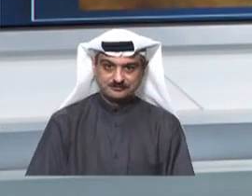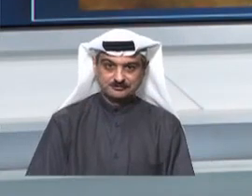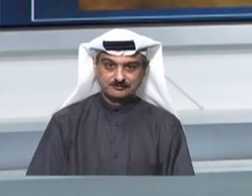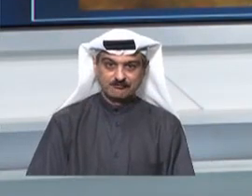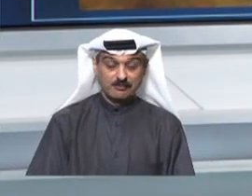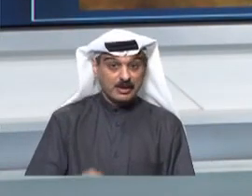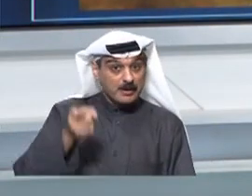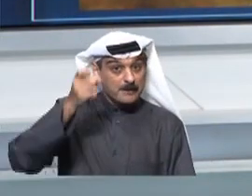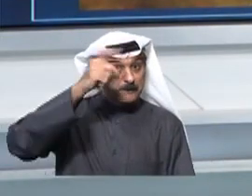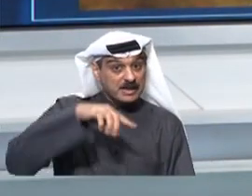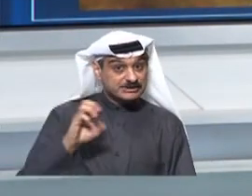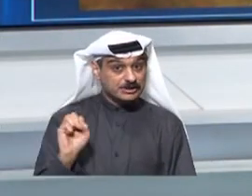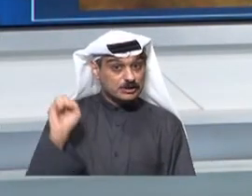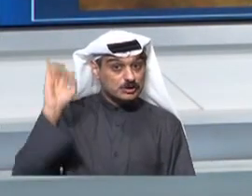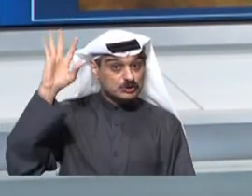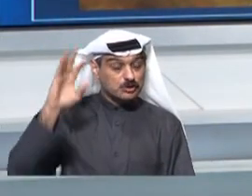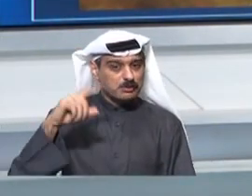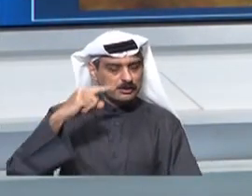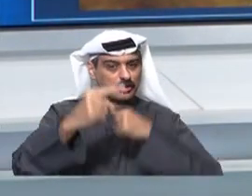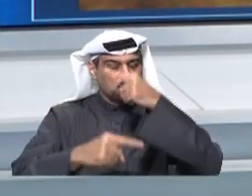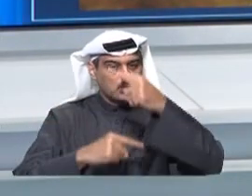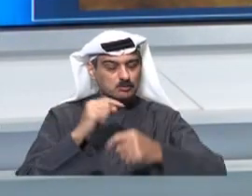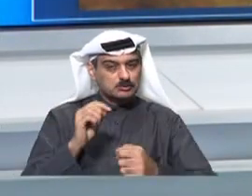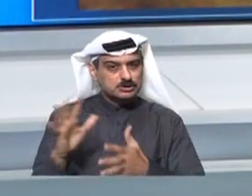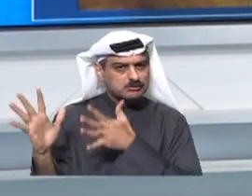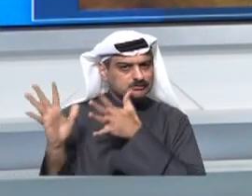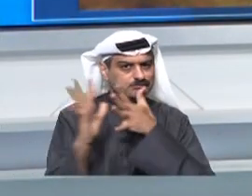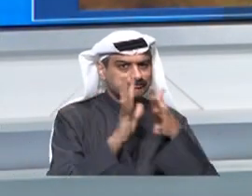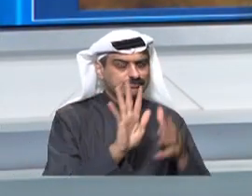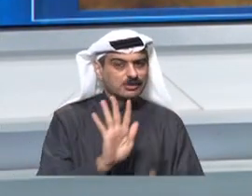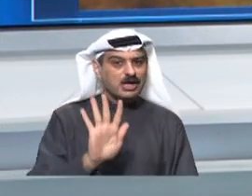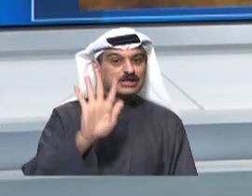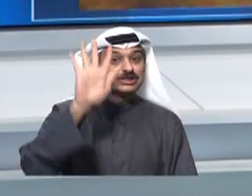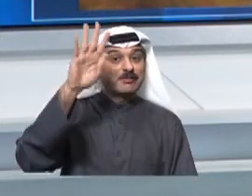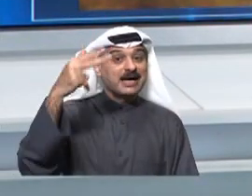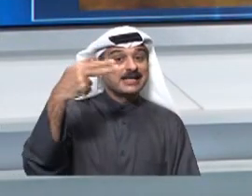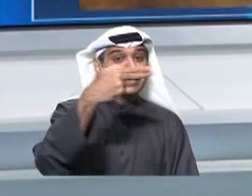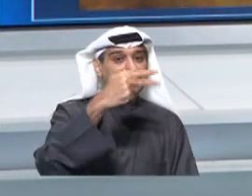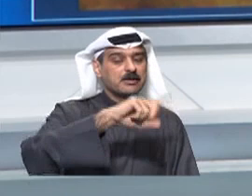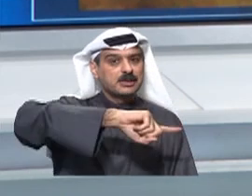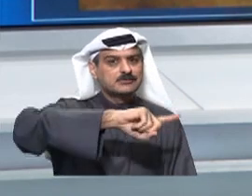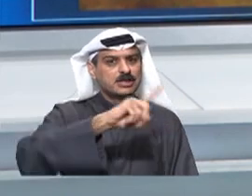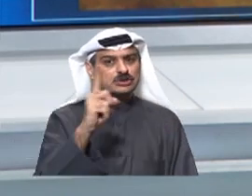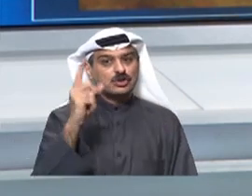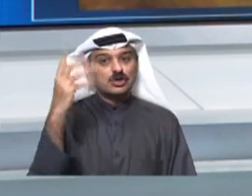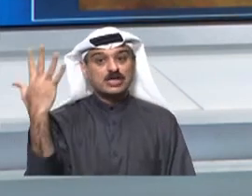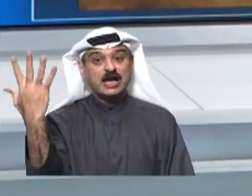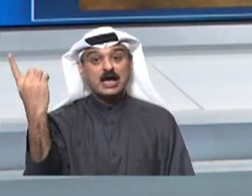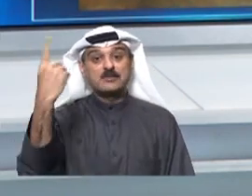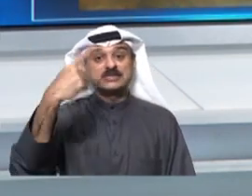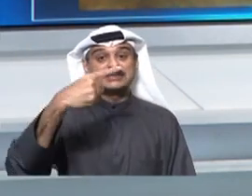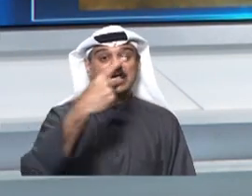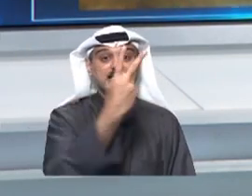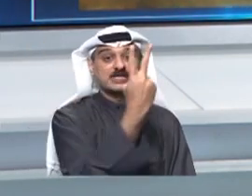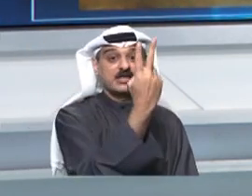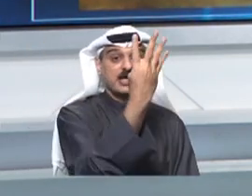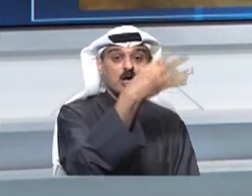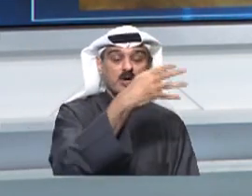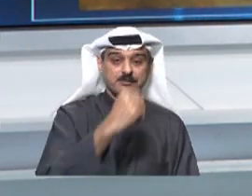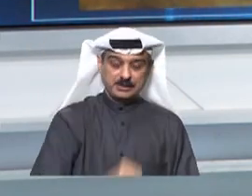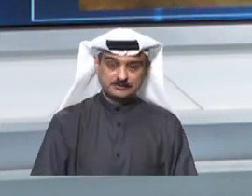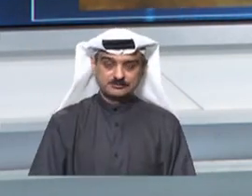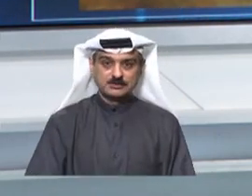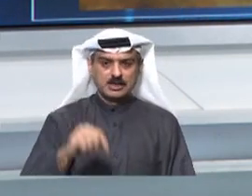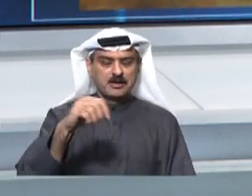صباح يوم الغد استمرار في الهواء الشمالي الغربي اللي قد تصل سرعتها ما بين 15 إلى 42 كيلومتر في الساعة، وأجواء راح تكون